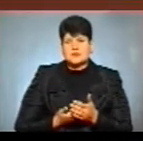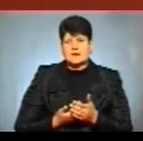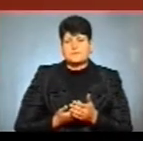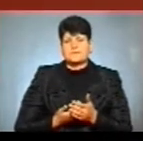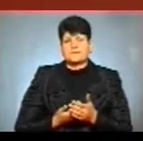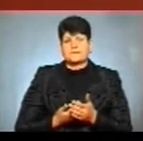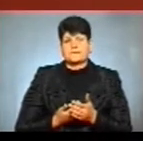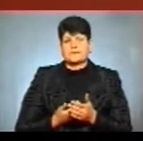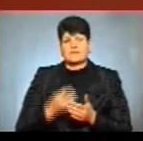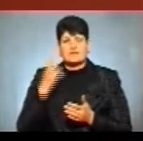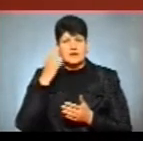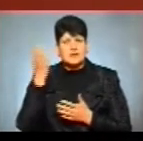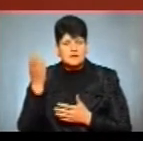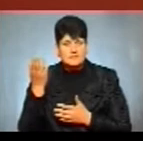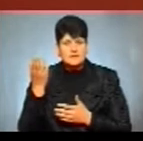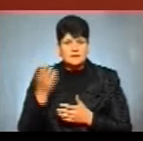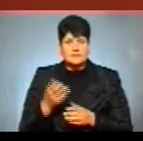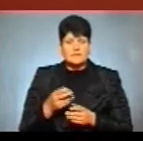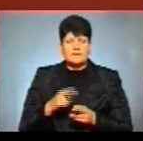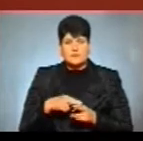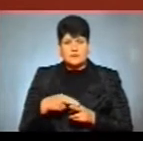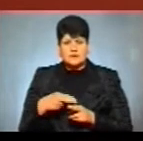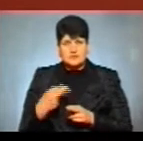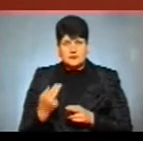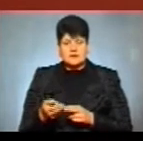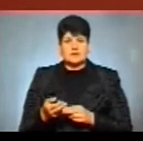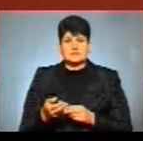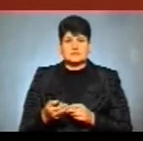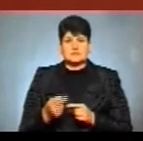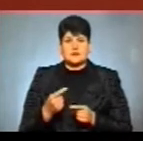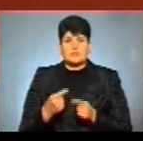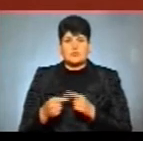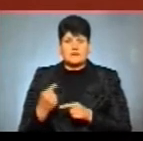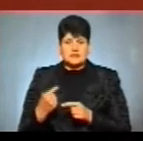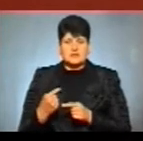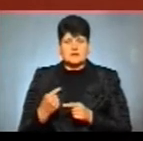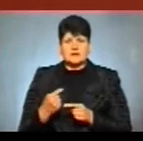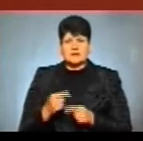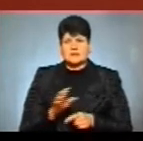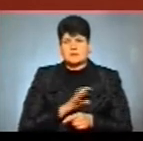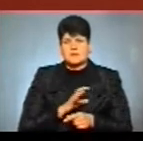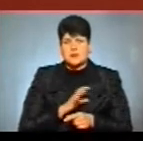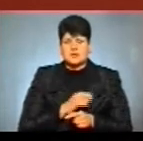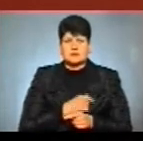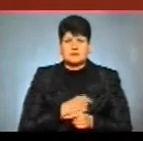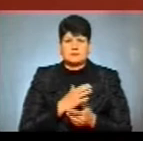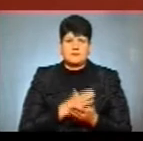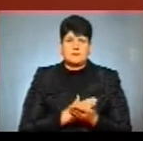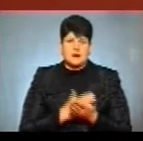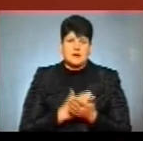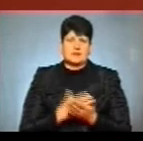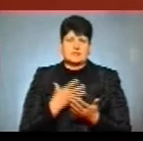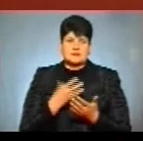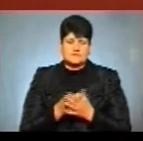перебування. Це що відшкодування за проживання в готелі, так, наприклад, так? Фактично найбагатший депутат має свою нерухомість,